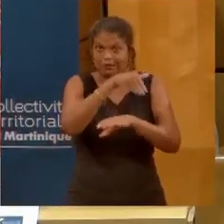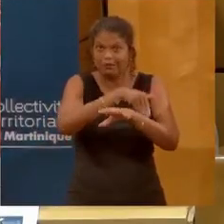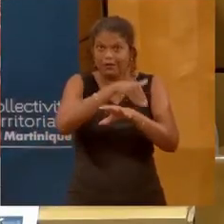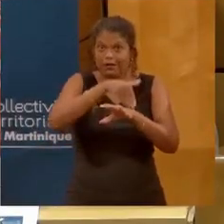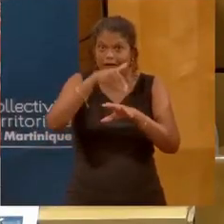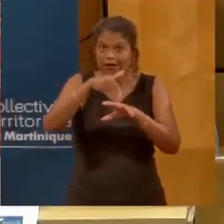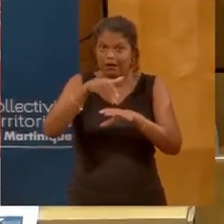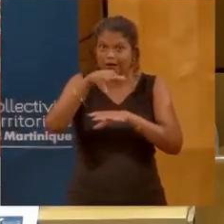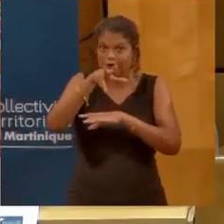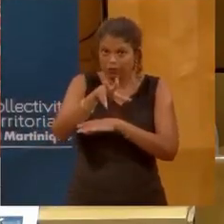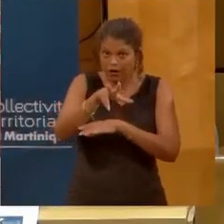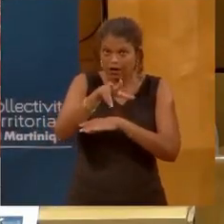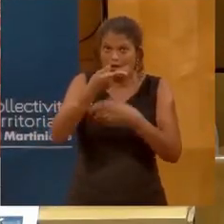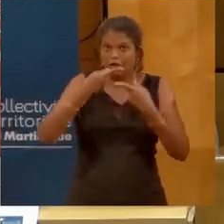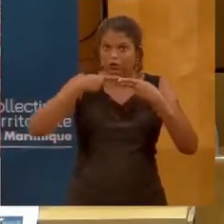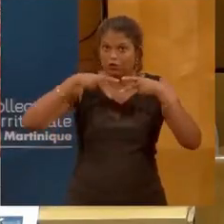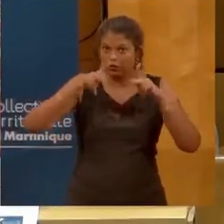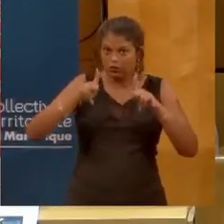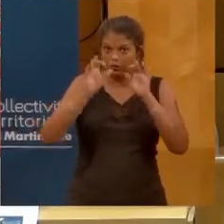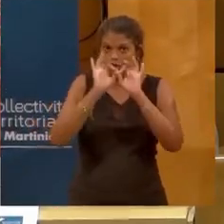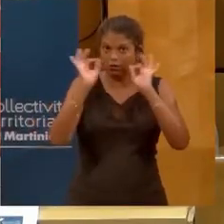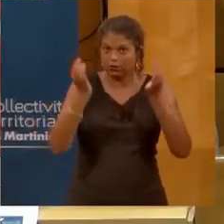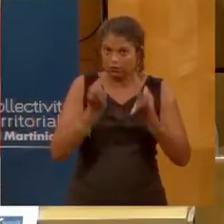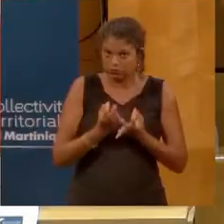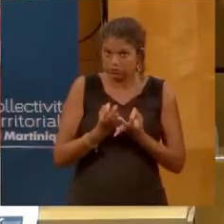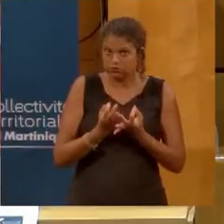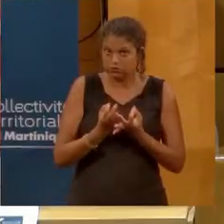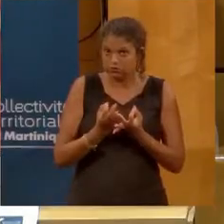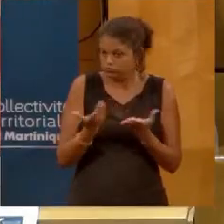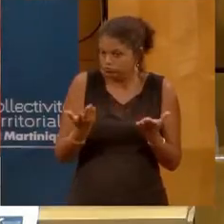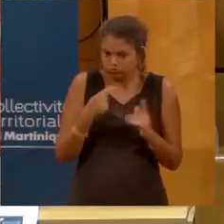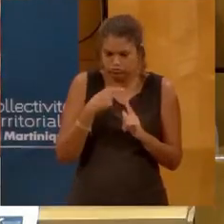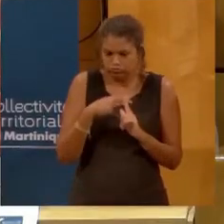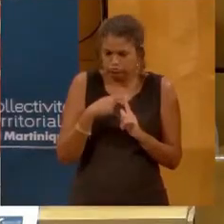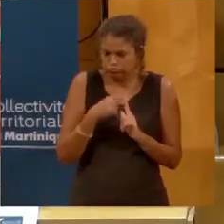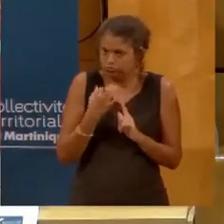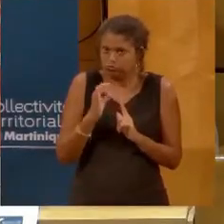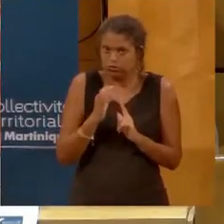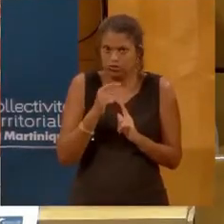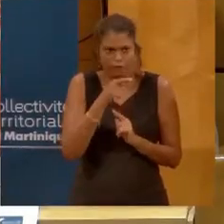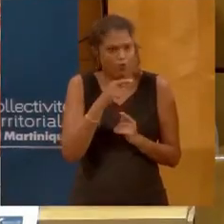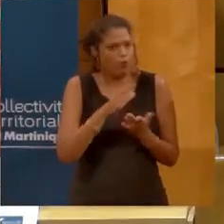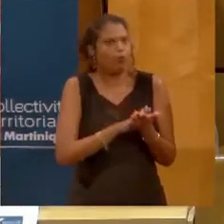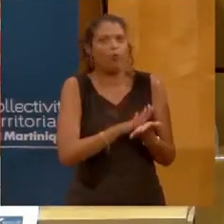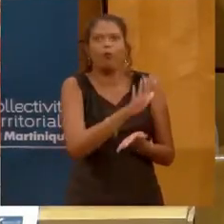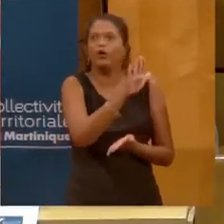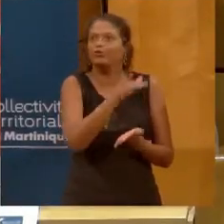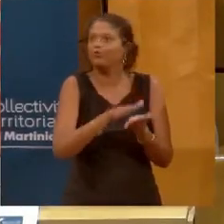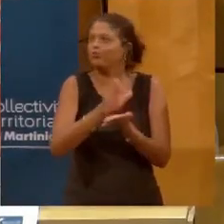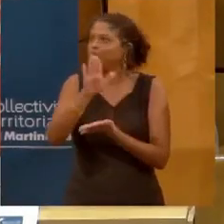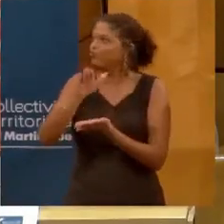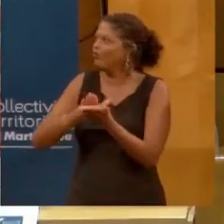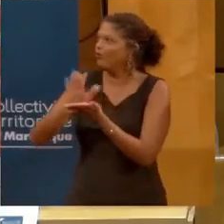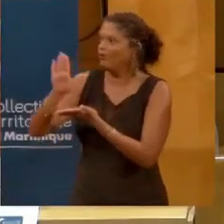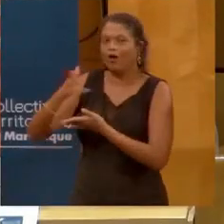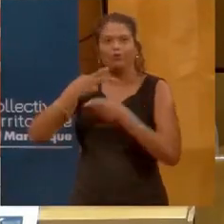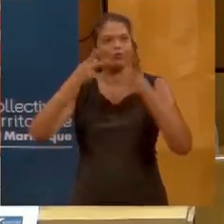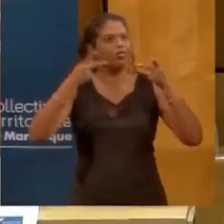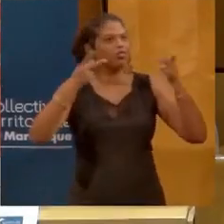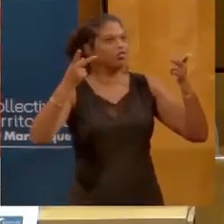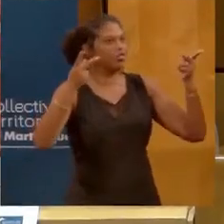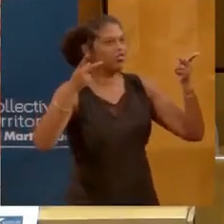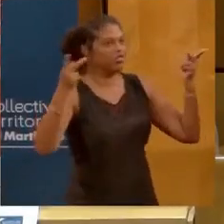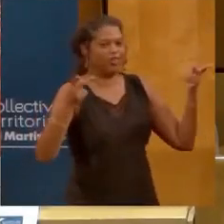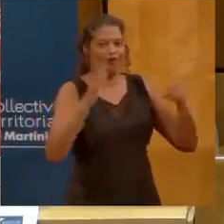d'autorisations budgétaires. Mais très bien. C'est-à-dire, vous faites beaucoup de promesses que vous annoncez, on va financer ceci, on va